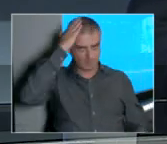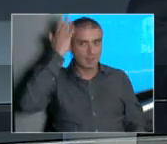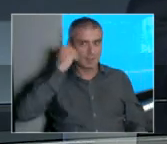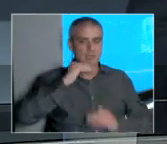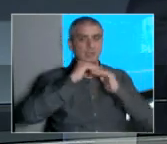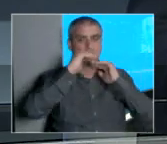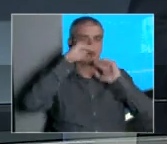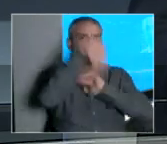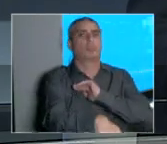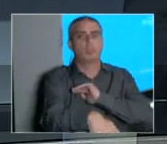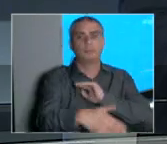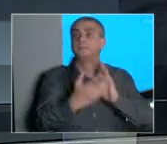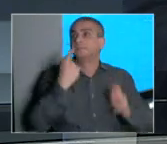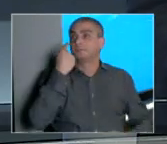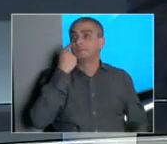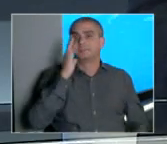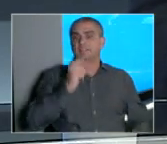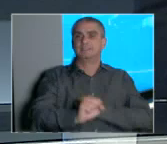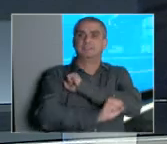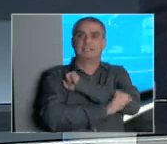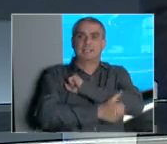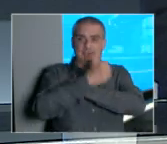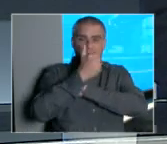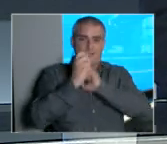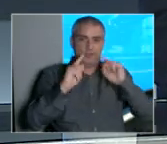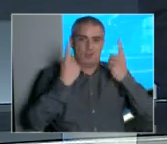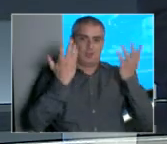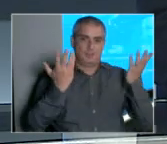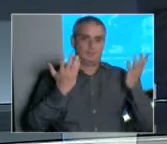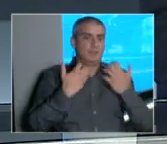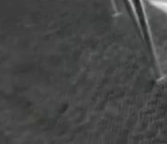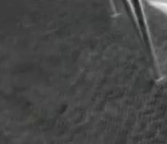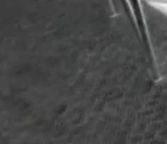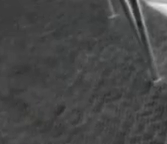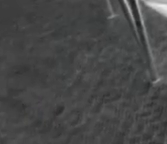מגמה יציבה, ובסוף הוא עוד נראה אחד הדברים של סגן השר. טוב. באמת קוראים במבחן המציאות. מה פרשת השבוע, אבי?